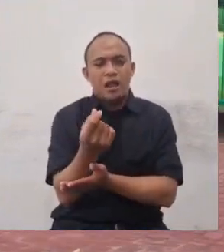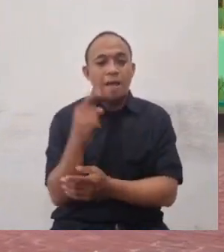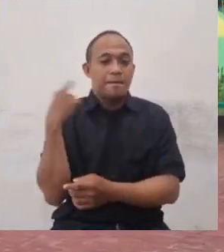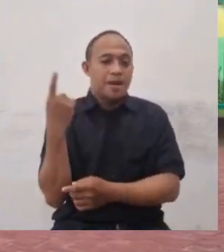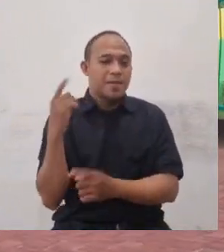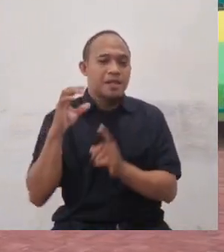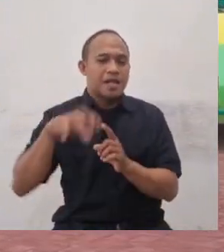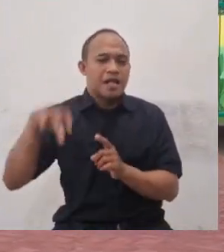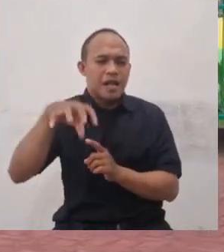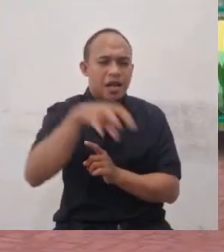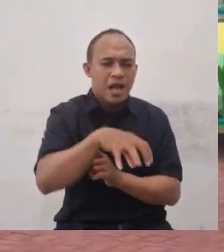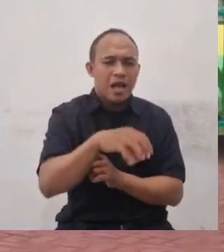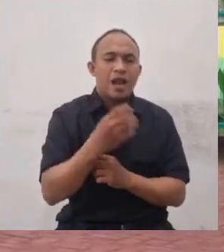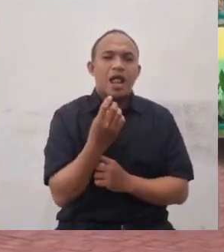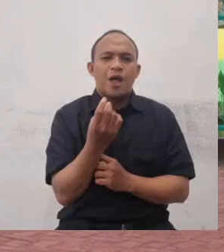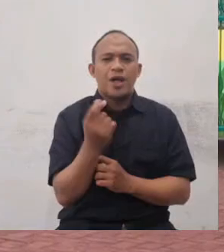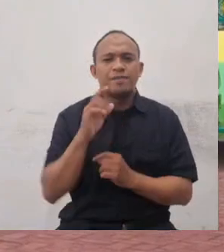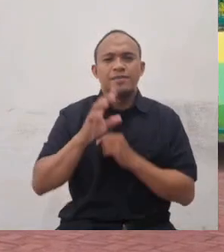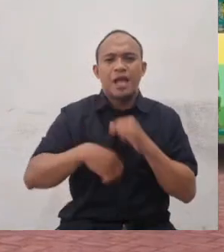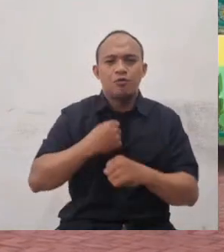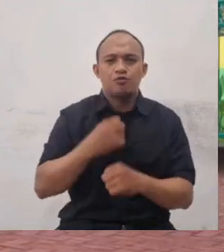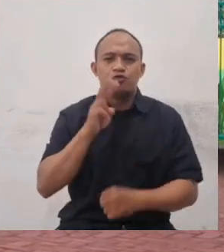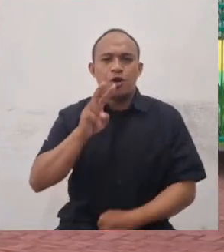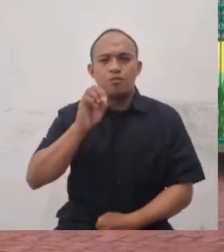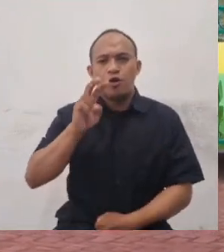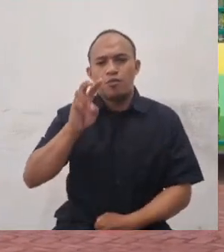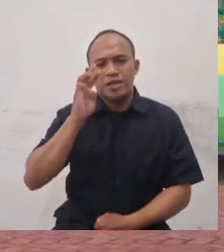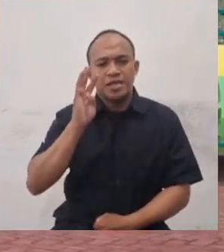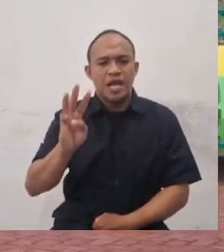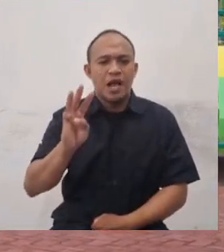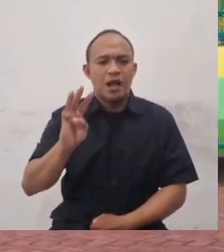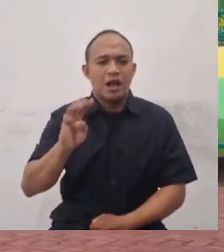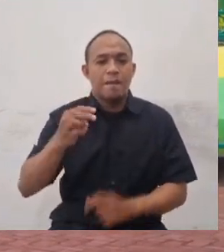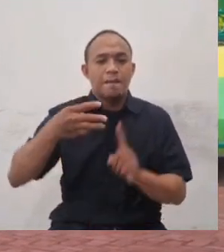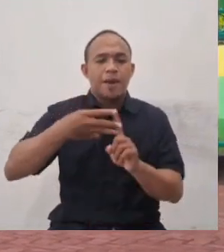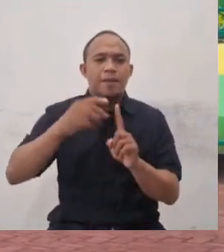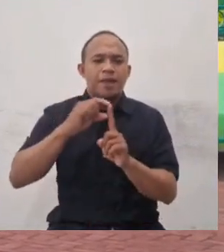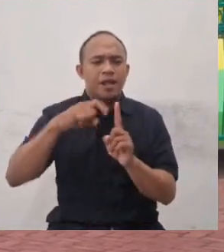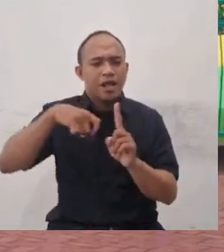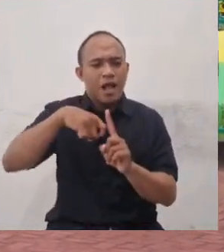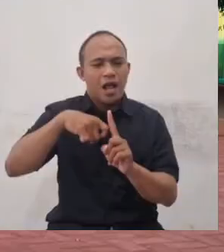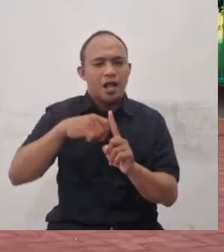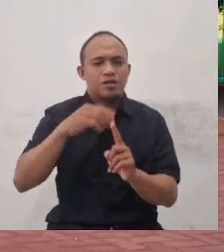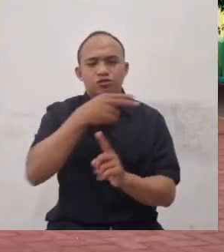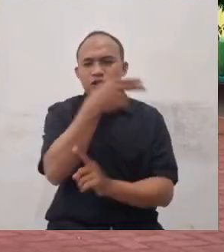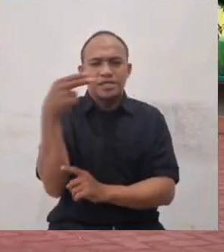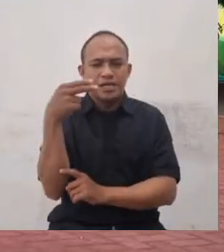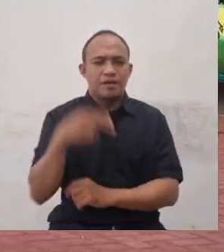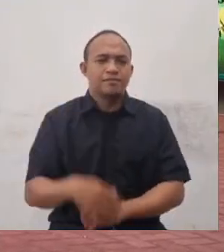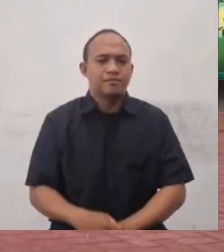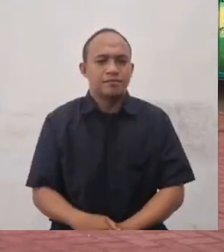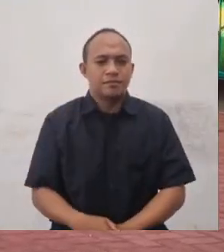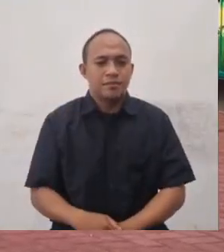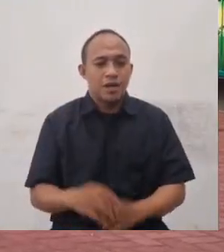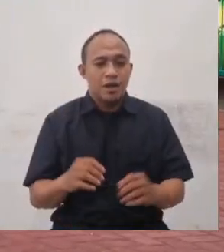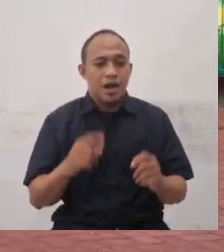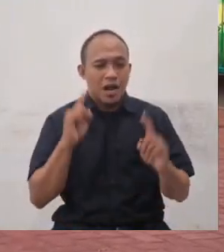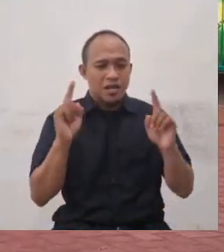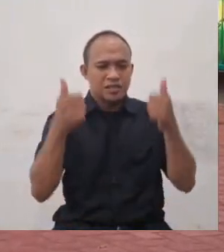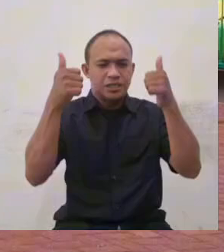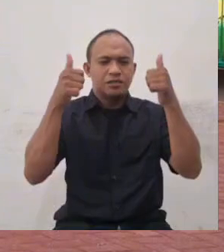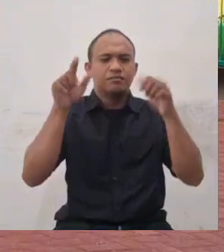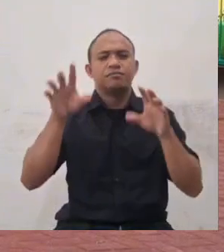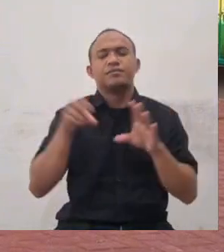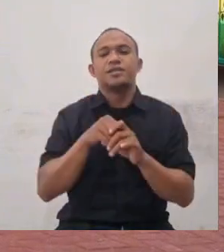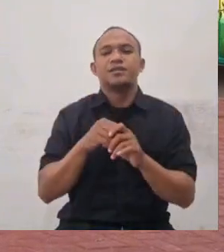pemerintah daerah tahun anggaran 2023 dari BPK Republik Indonesia. Keberhasilan ini